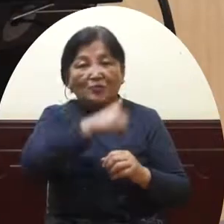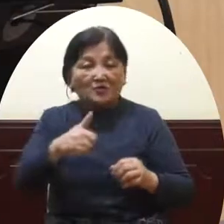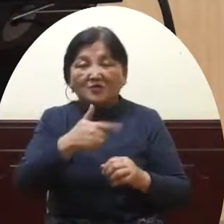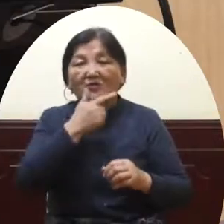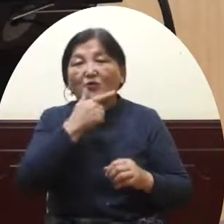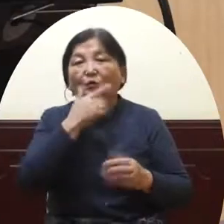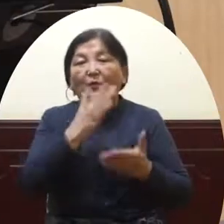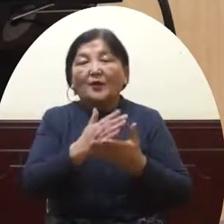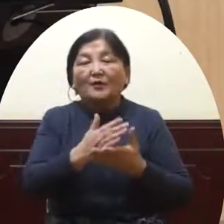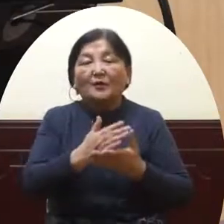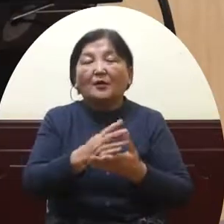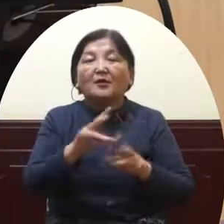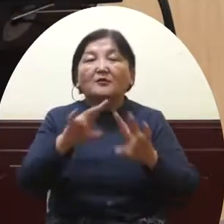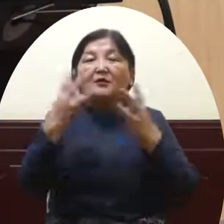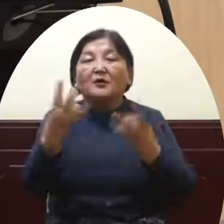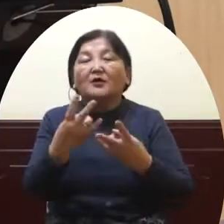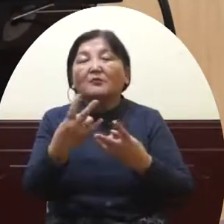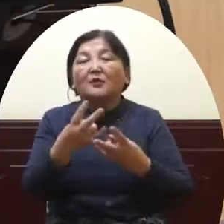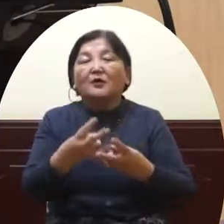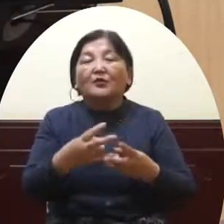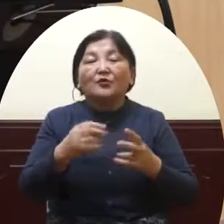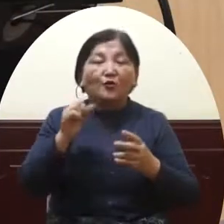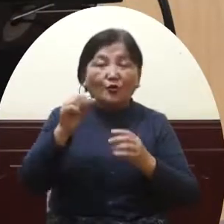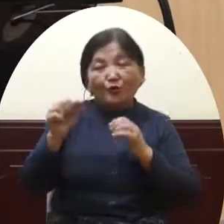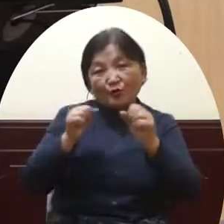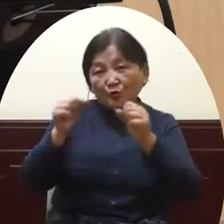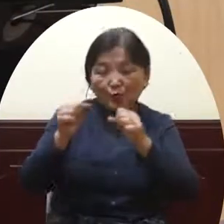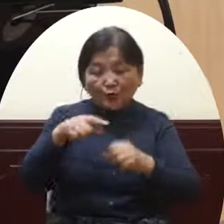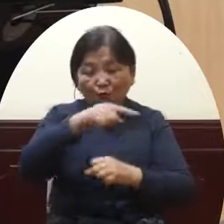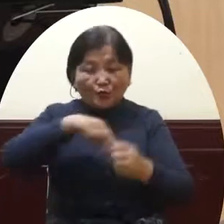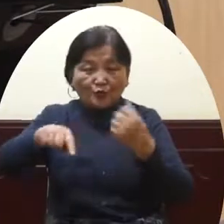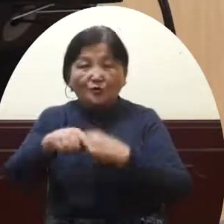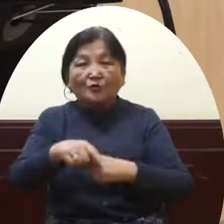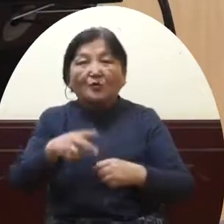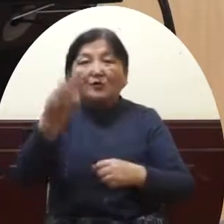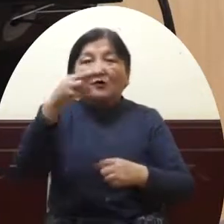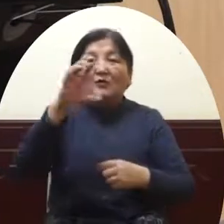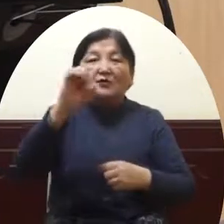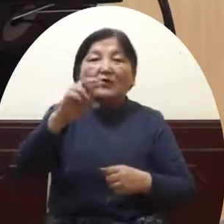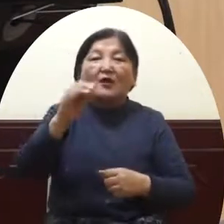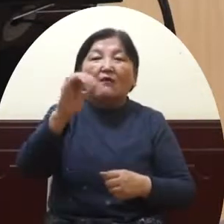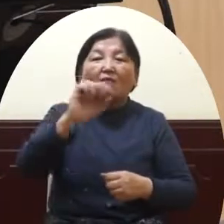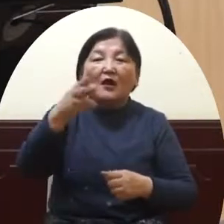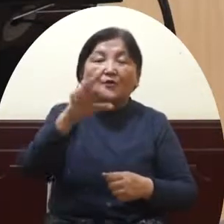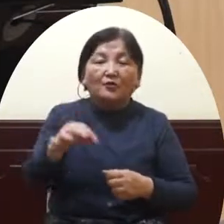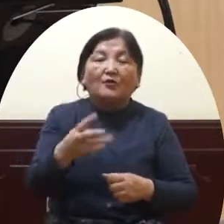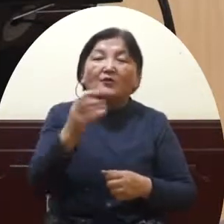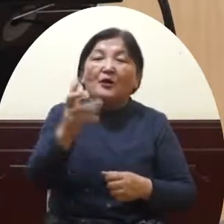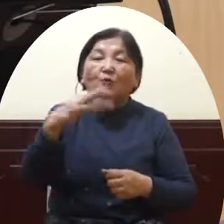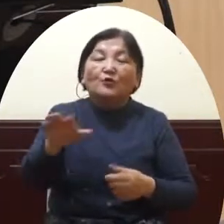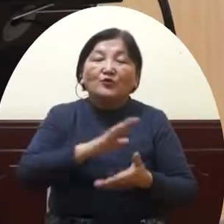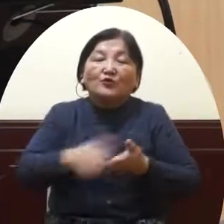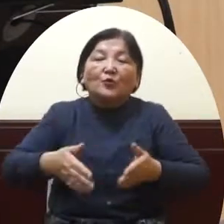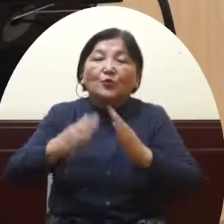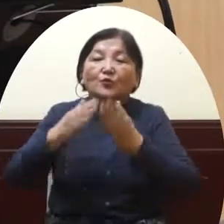нь энэ нийгмийн хөдөлгөөнөд улс төр хийж гин гэж харж байгаа. Де факто намууд үүсэж гин гэж харж байгаа.